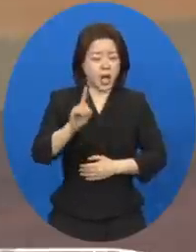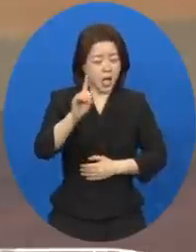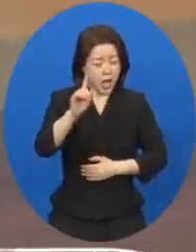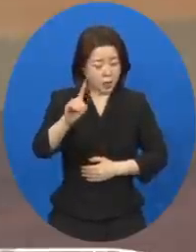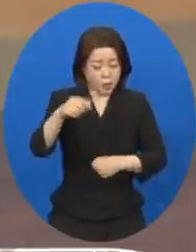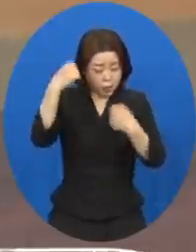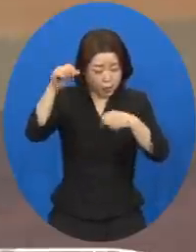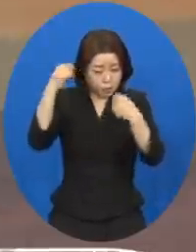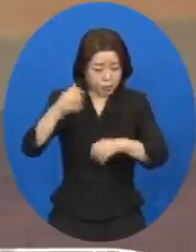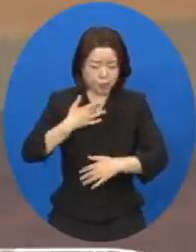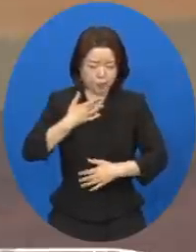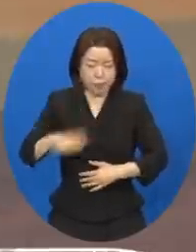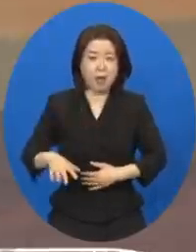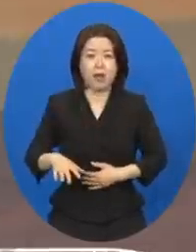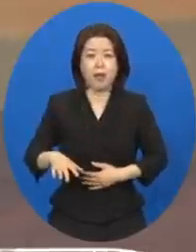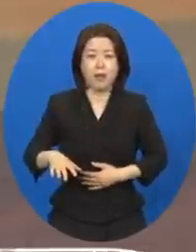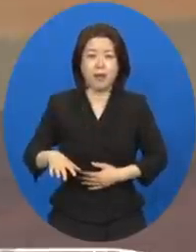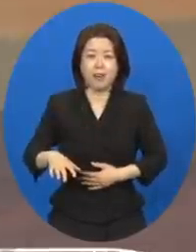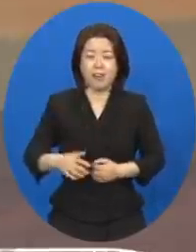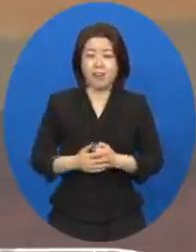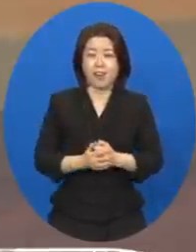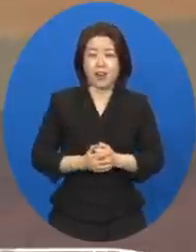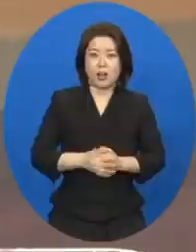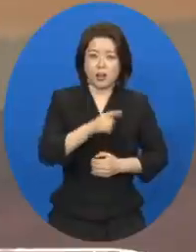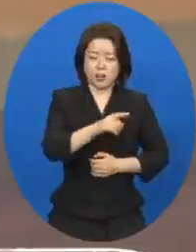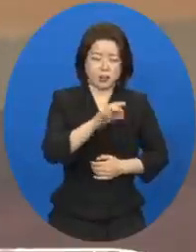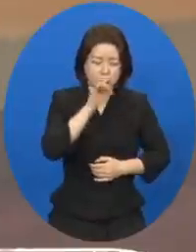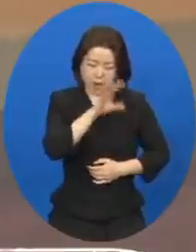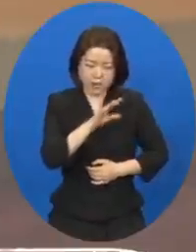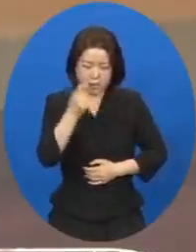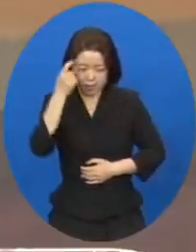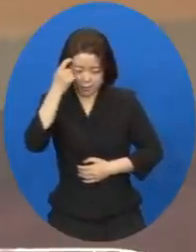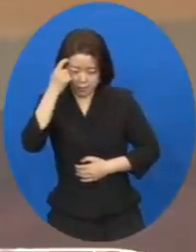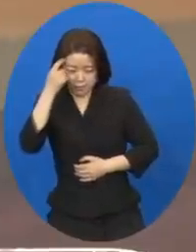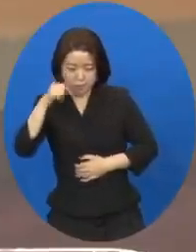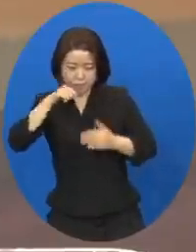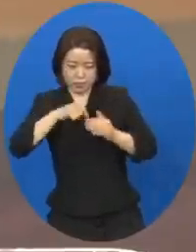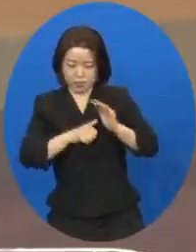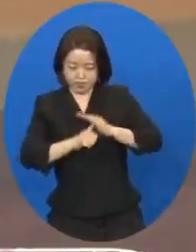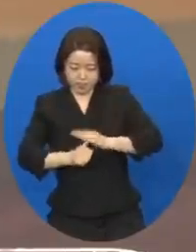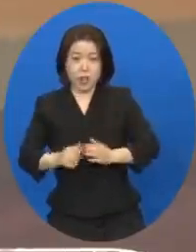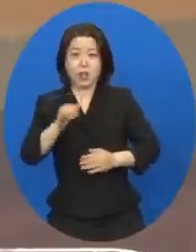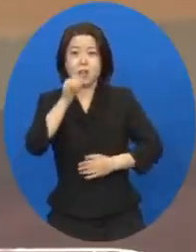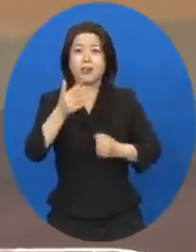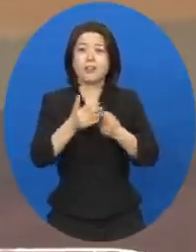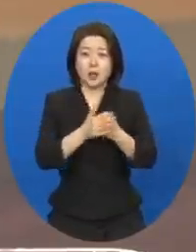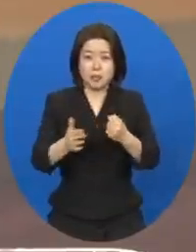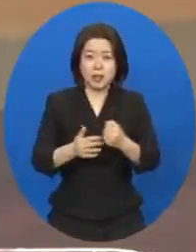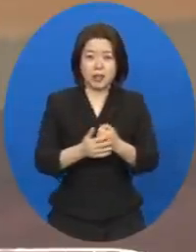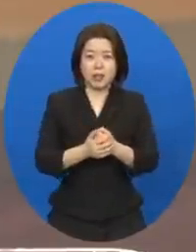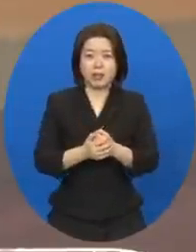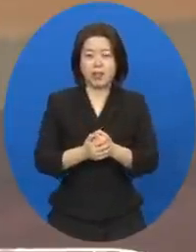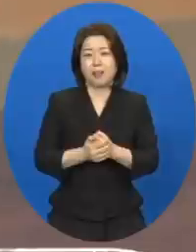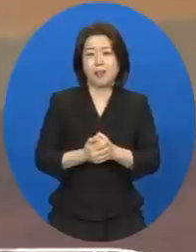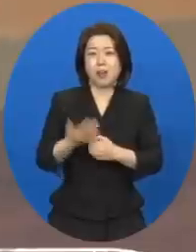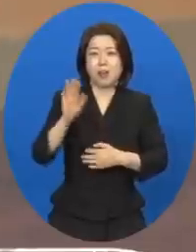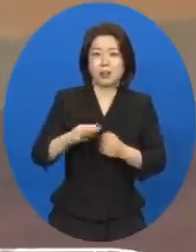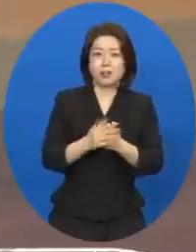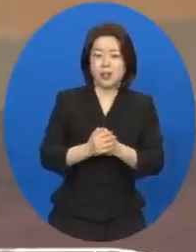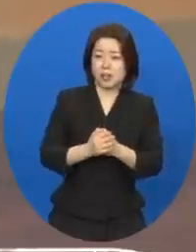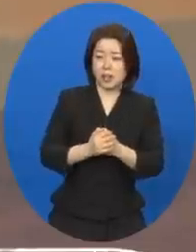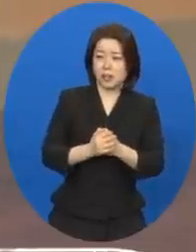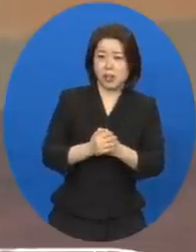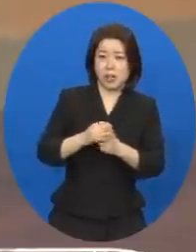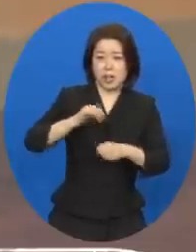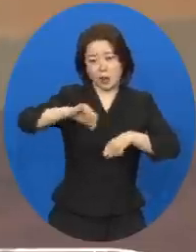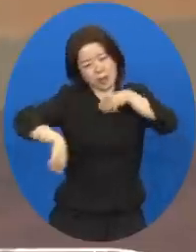춤을 춰본 적이 없어요. 그러면 안 된다고 늘 그렇게 생각을 하고 살았기 때문에. 그런데 막춤이라는 게